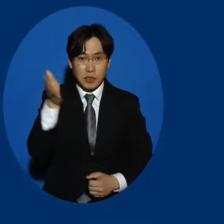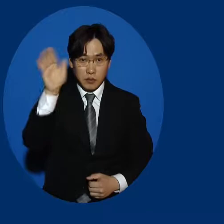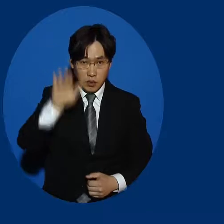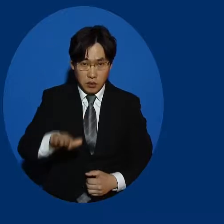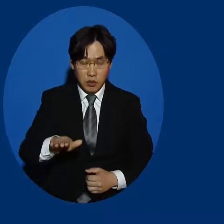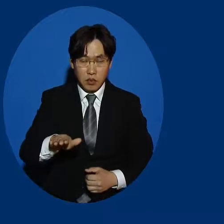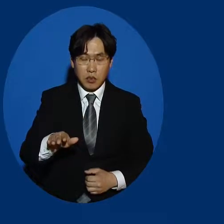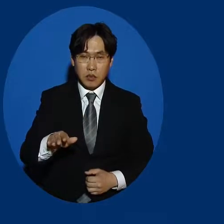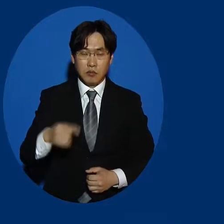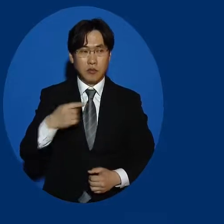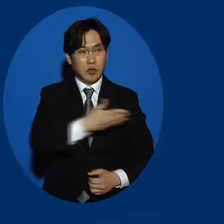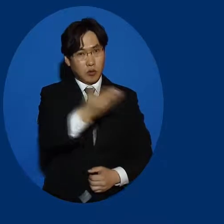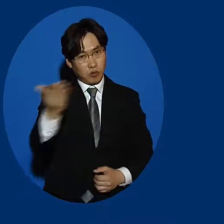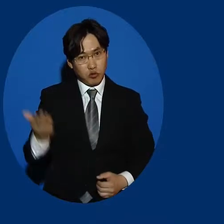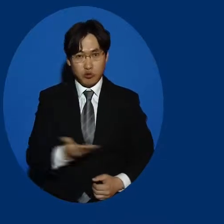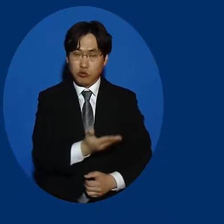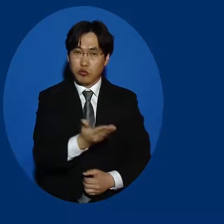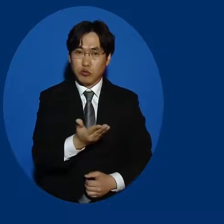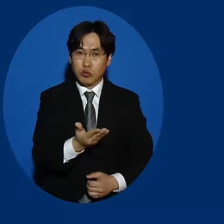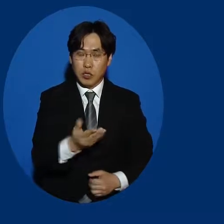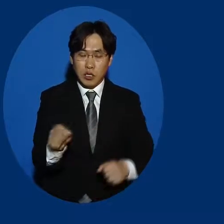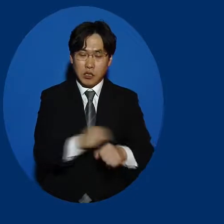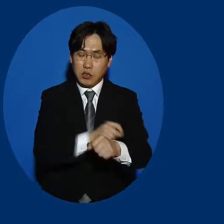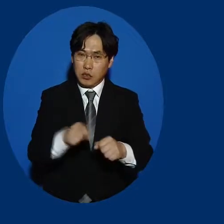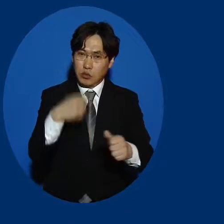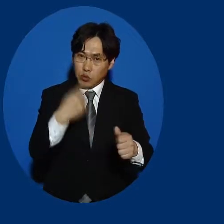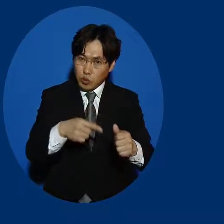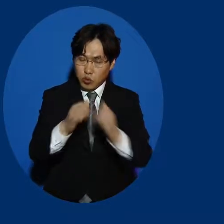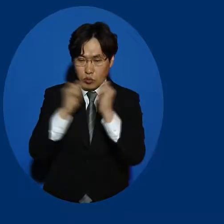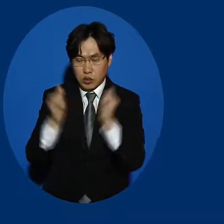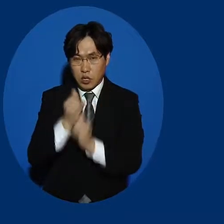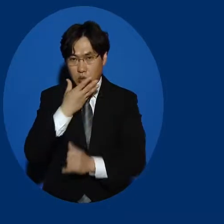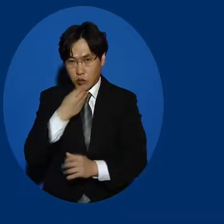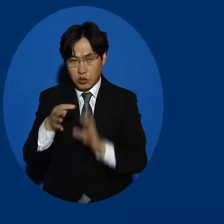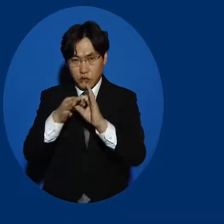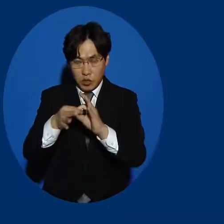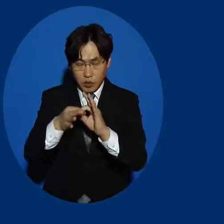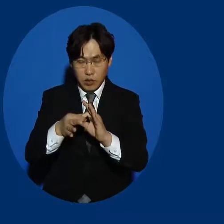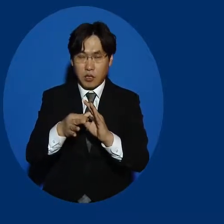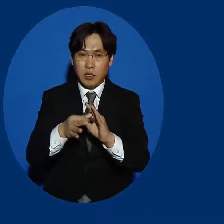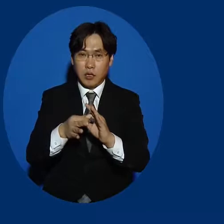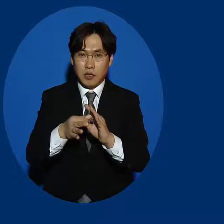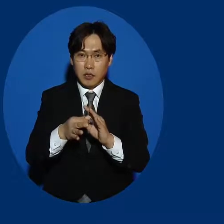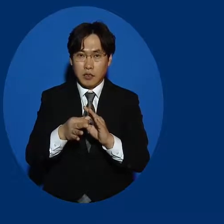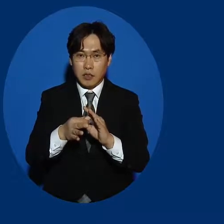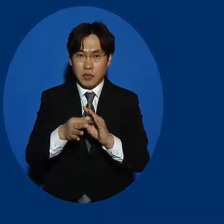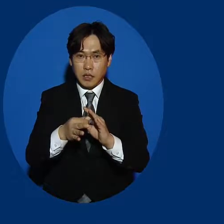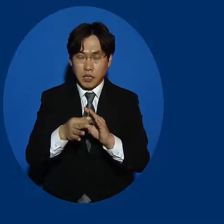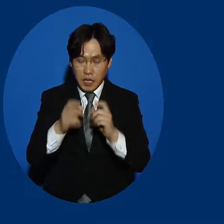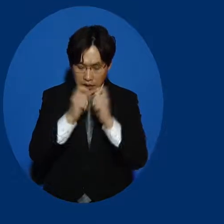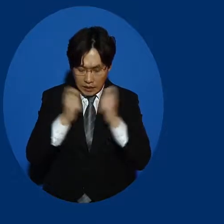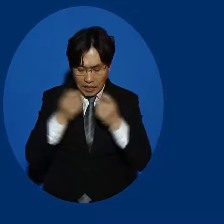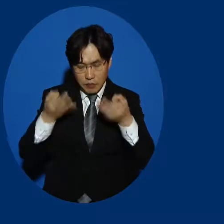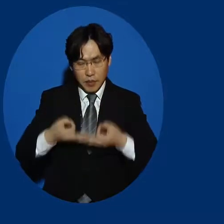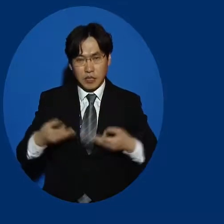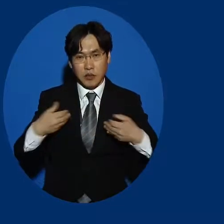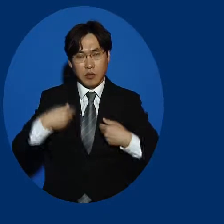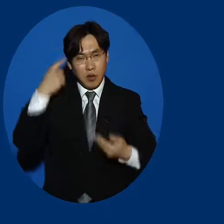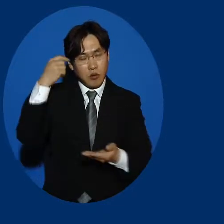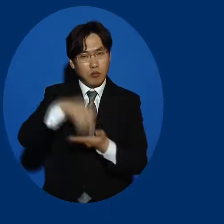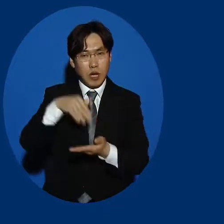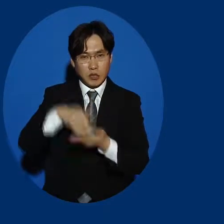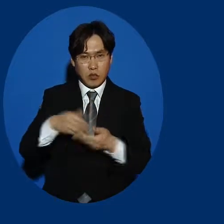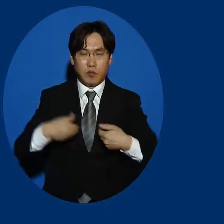저는 이 자리에 모여 있는 특수교육이나 사회복지한 사람들의 자기 반성 차원에서 몇 가지